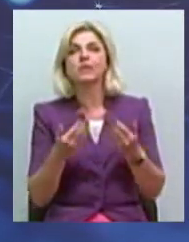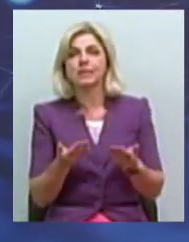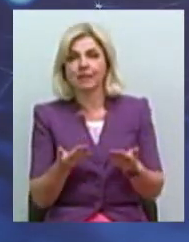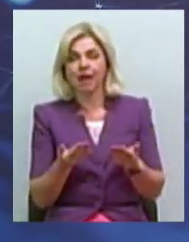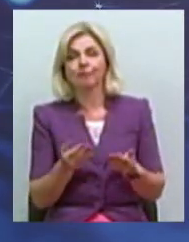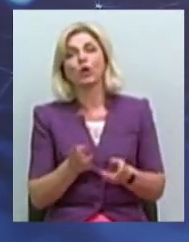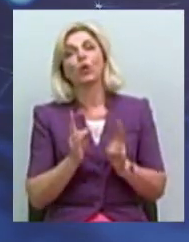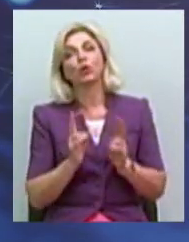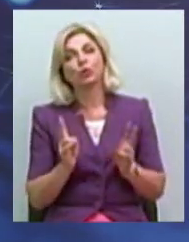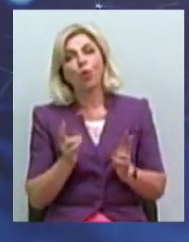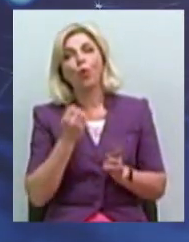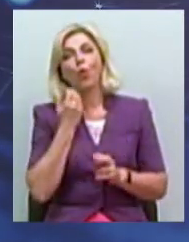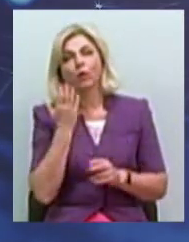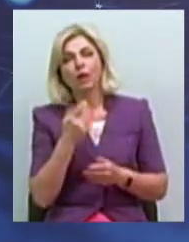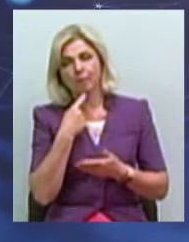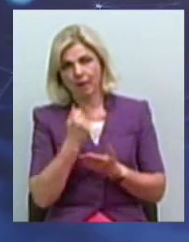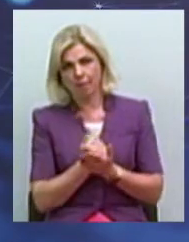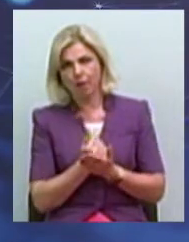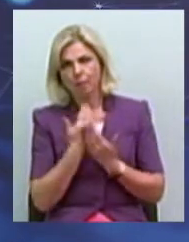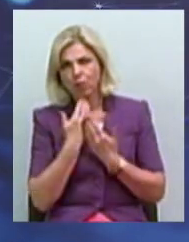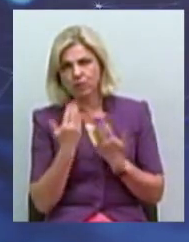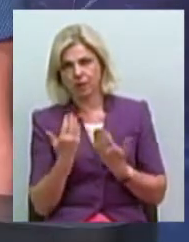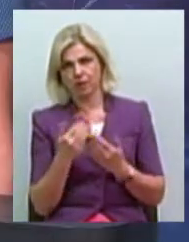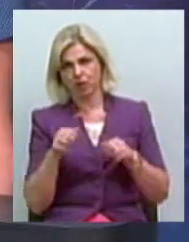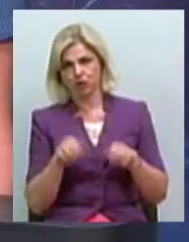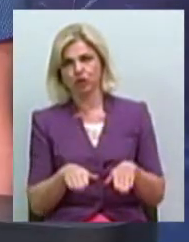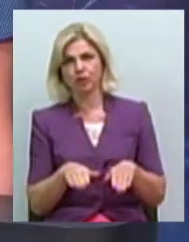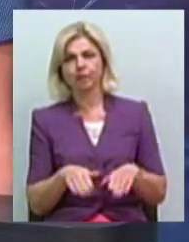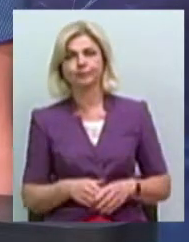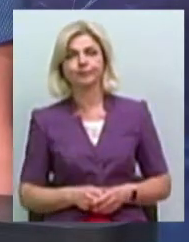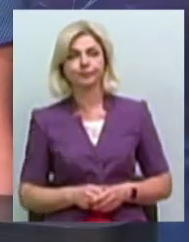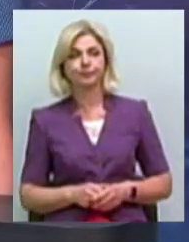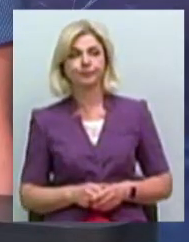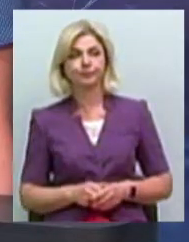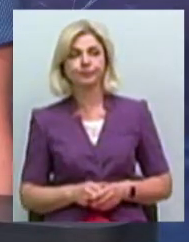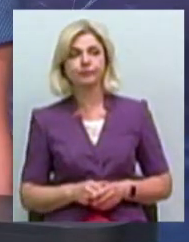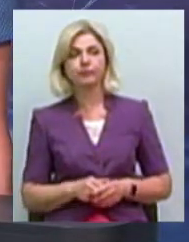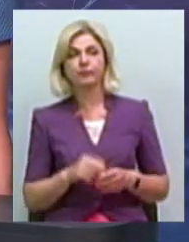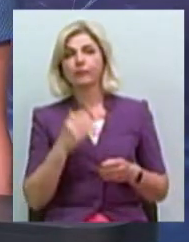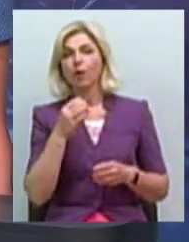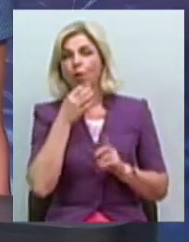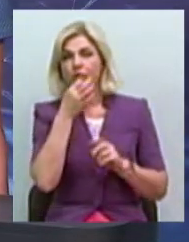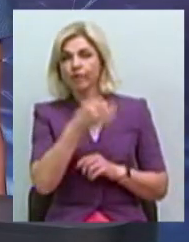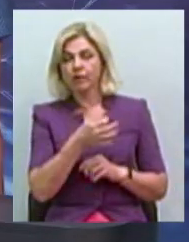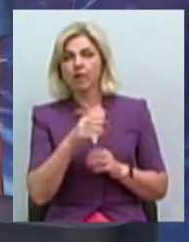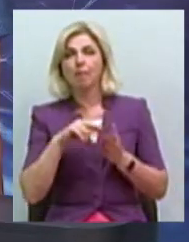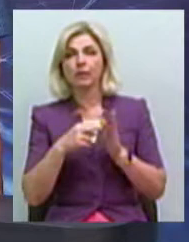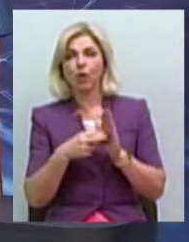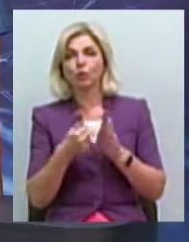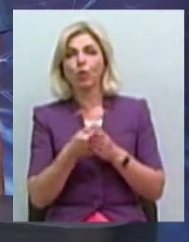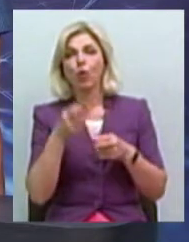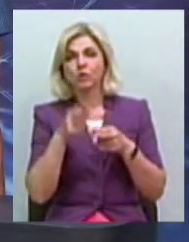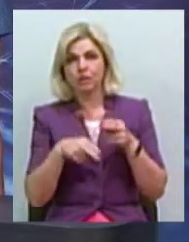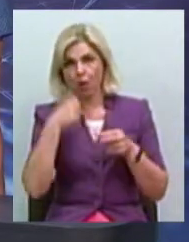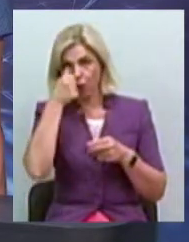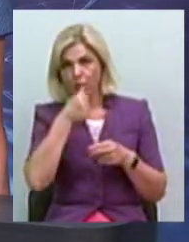Хто і коли прийматиме остаточне рішення? Планується до кінця 2019 року затвердити